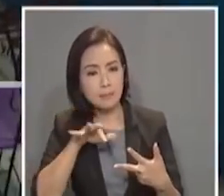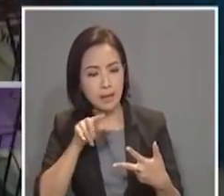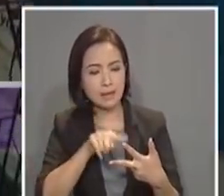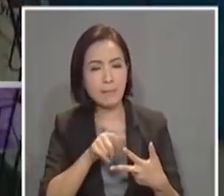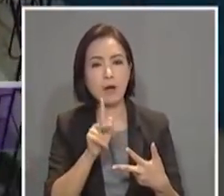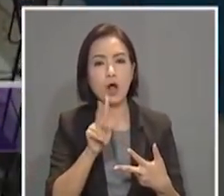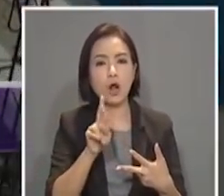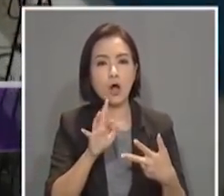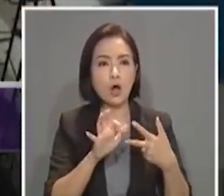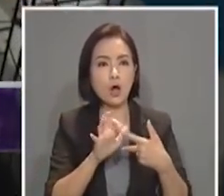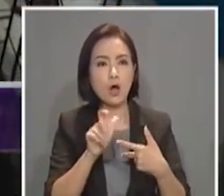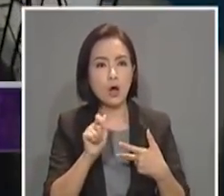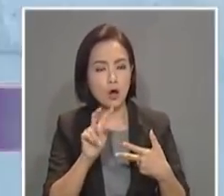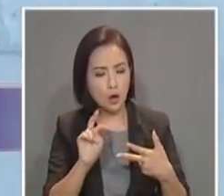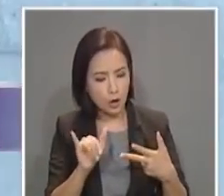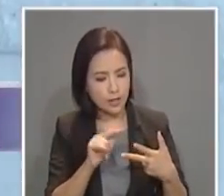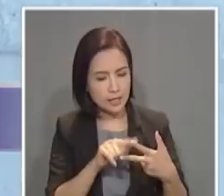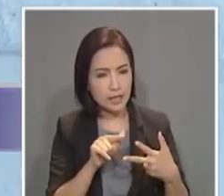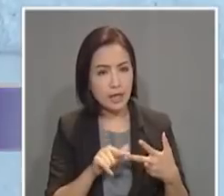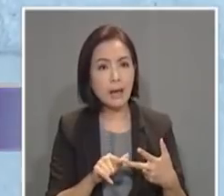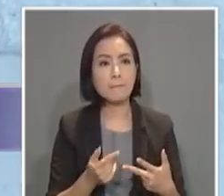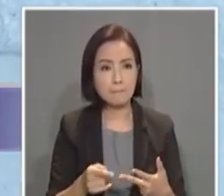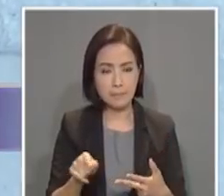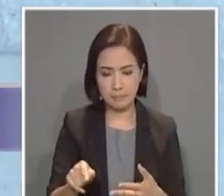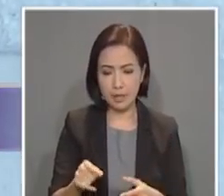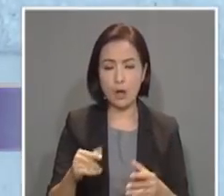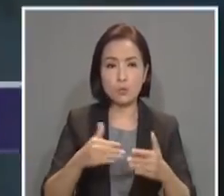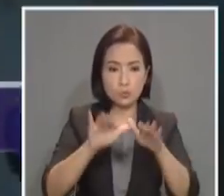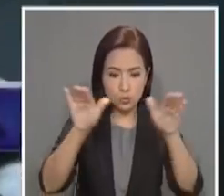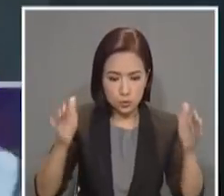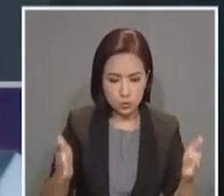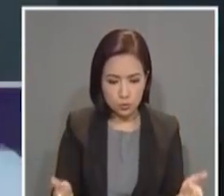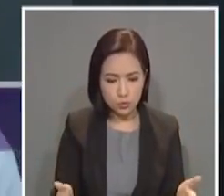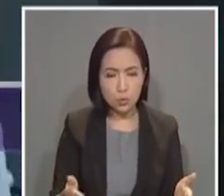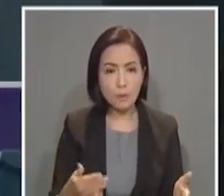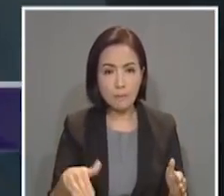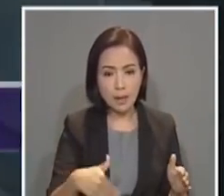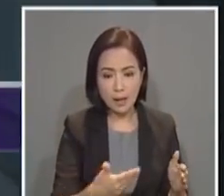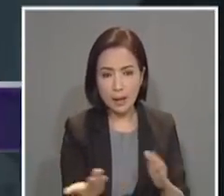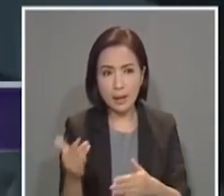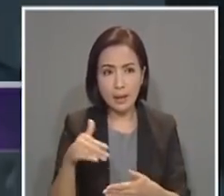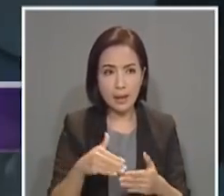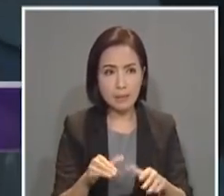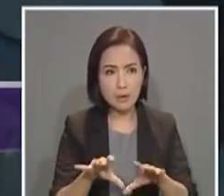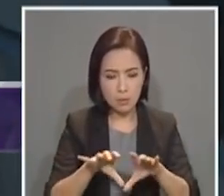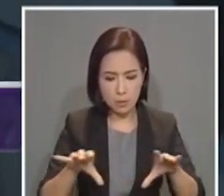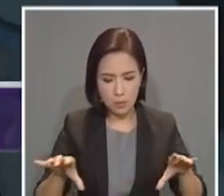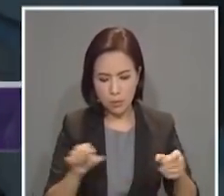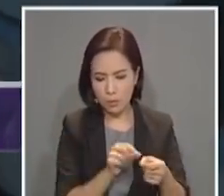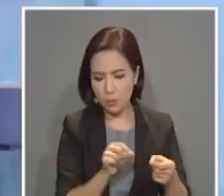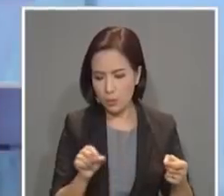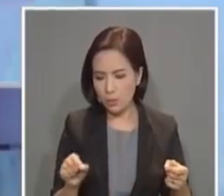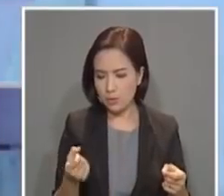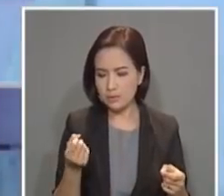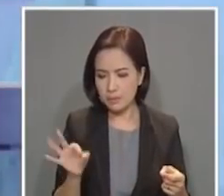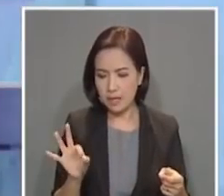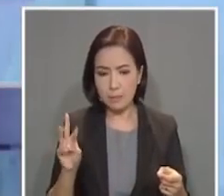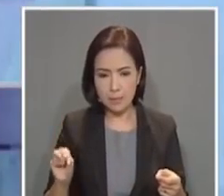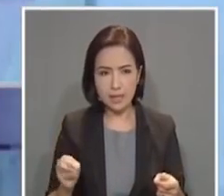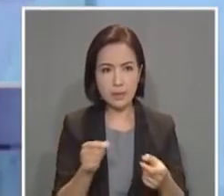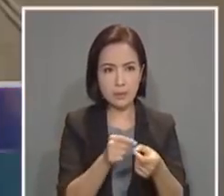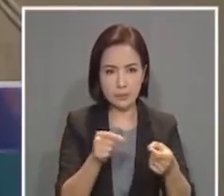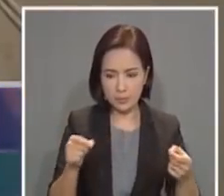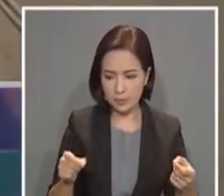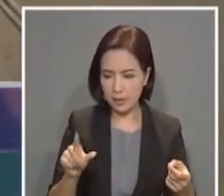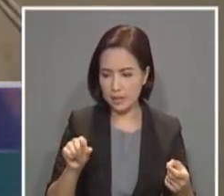ขนาดใหญ่ถึง48ตู้บ่อปลาน้ำจืดและน้ำเค็มพร้อมอุโมงค์ความยาว19และ25เมตรที่มีความสวยงาม